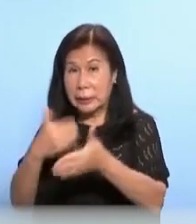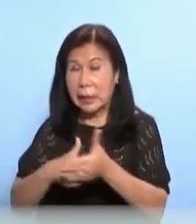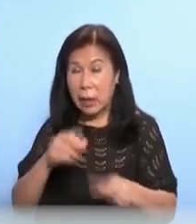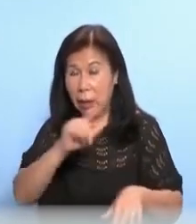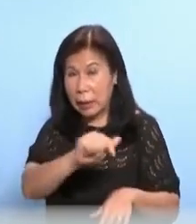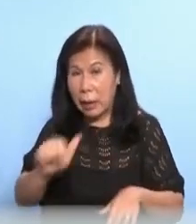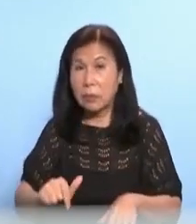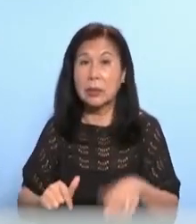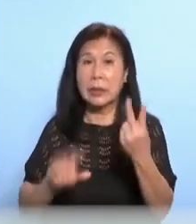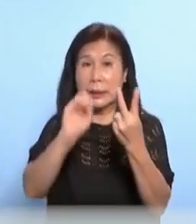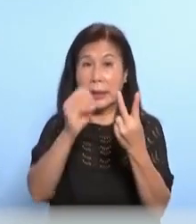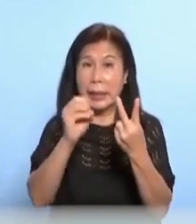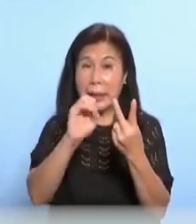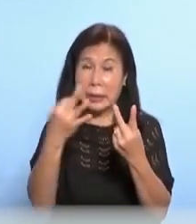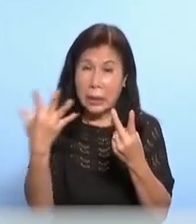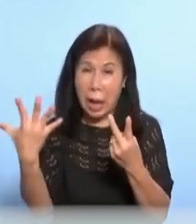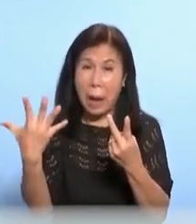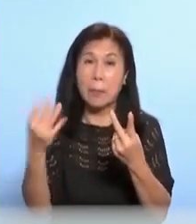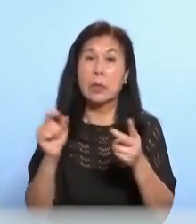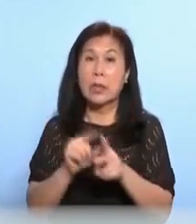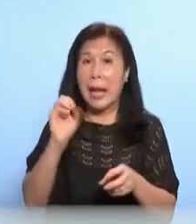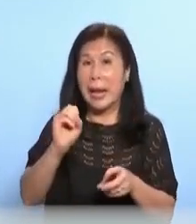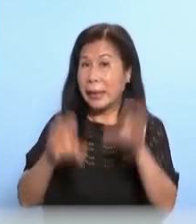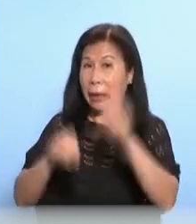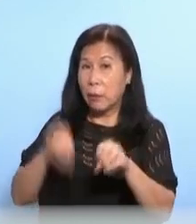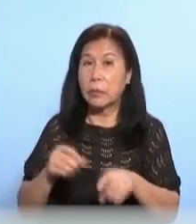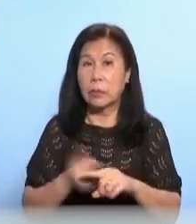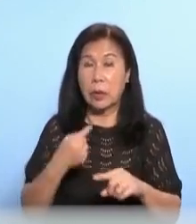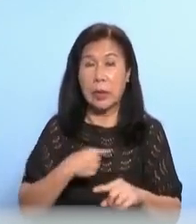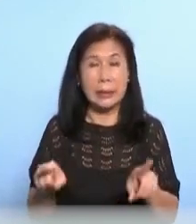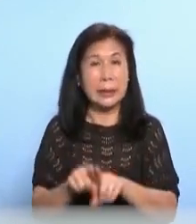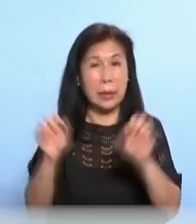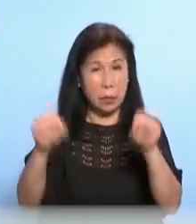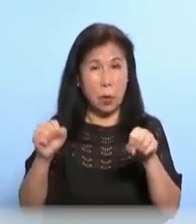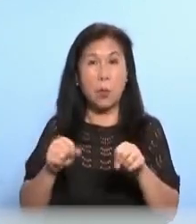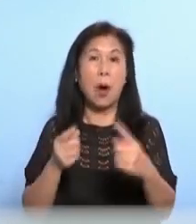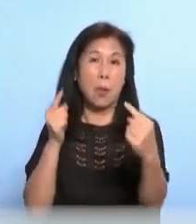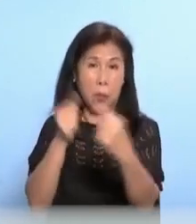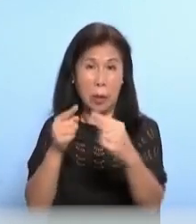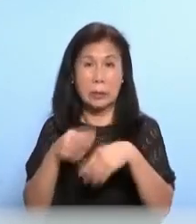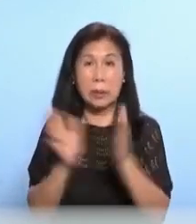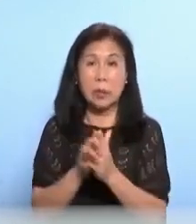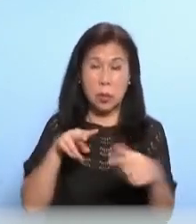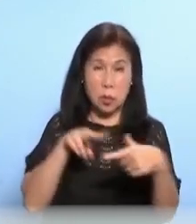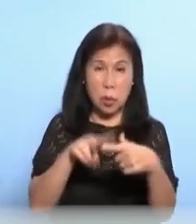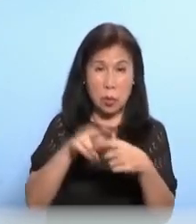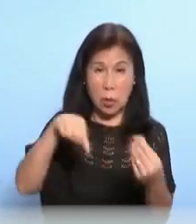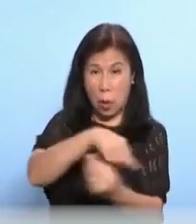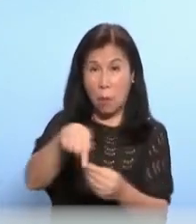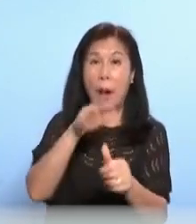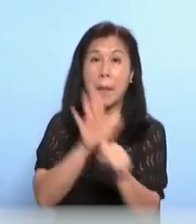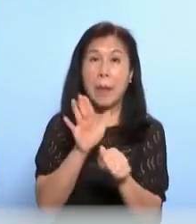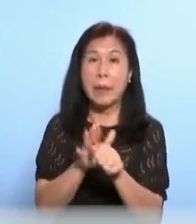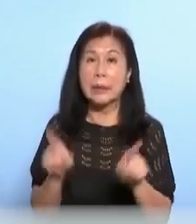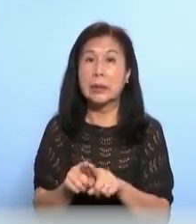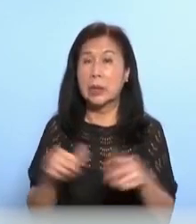2035年的零廢堆填呢，是我們的共同目標。推動環保呢是最好的方案，亦